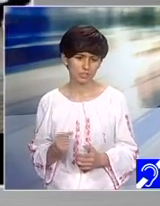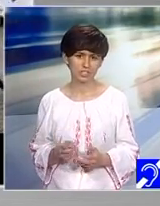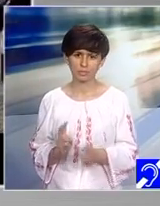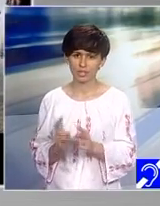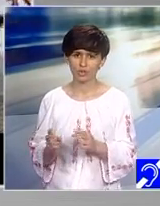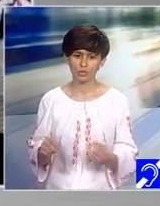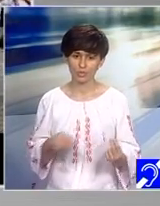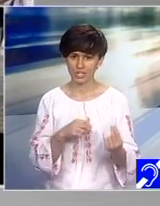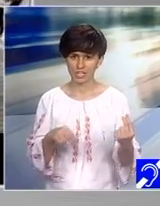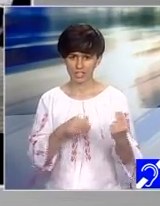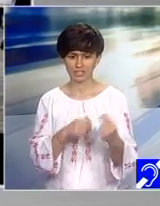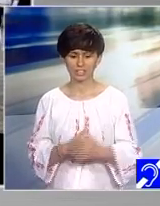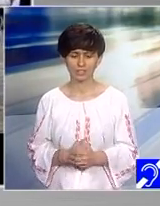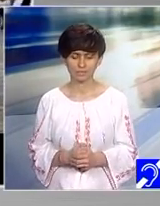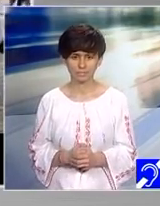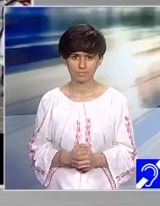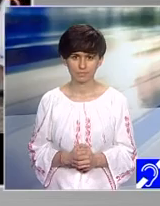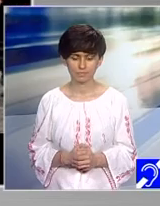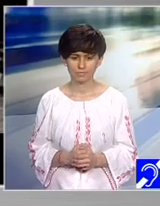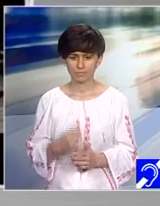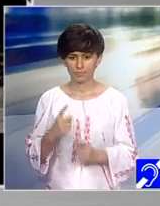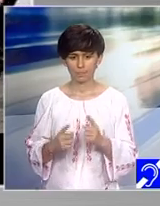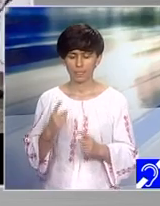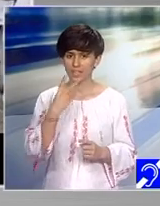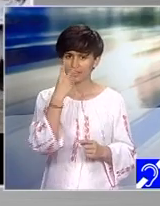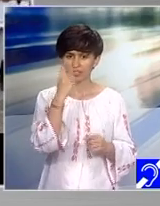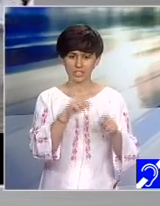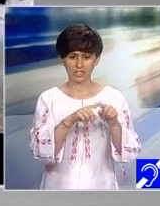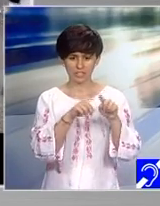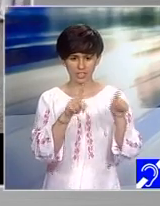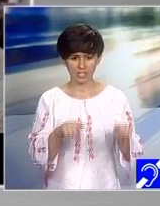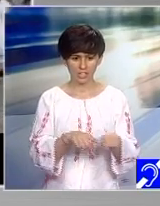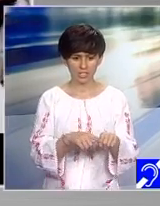Tare frumos cântă. Dacă urmăriți câteva imagini, o să vedeți